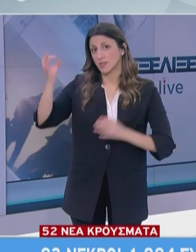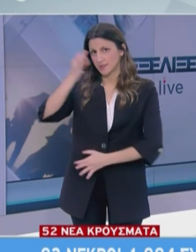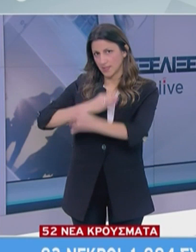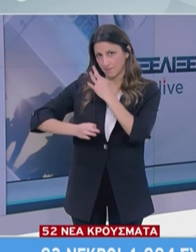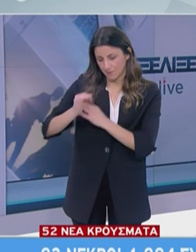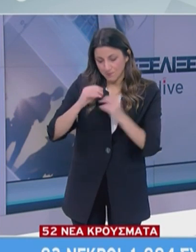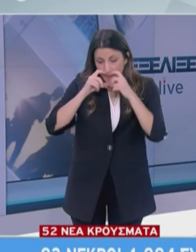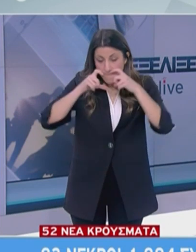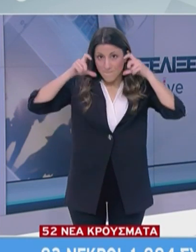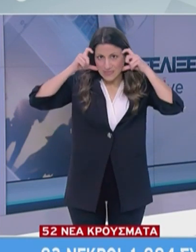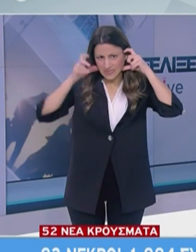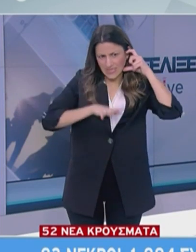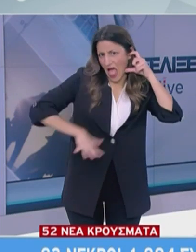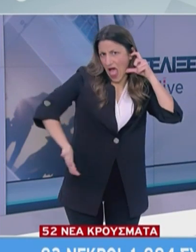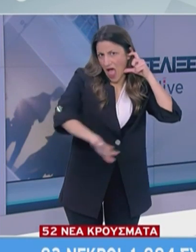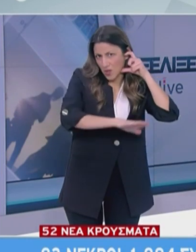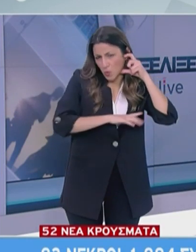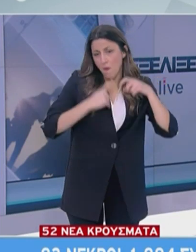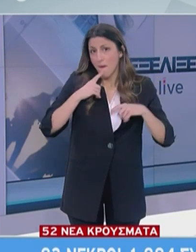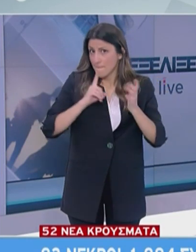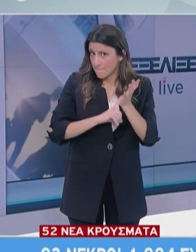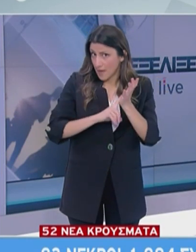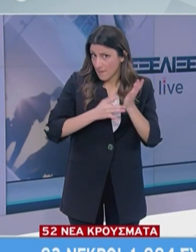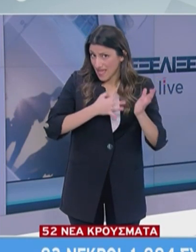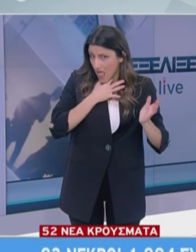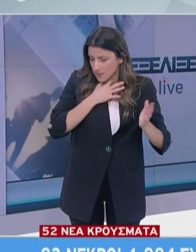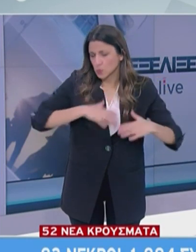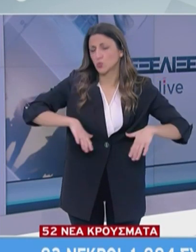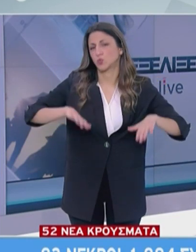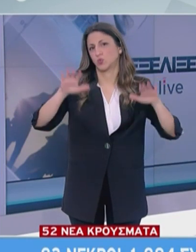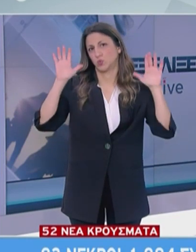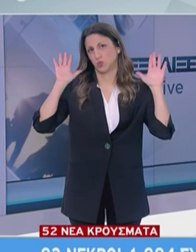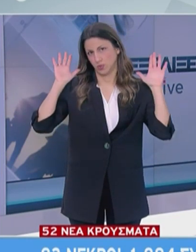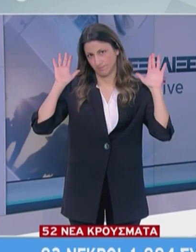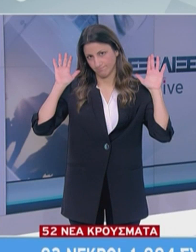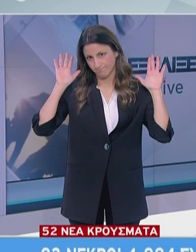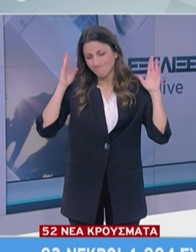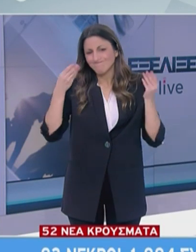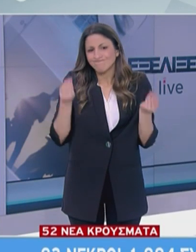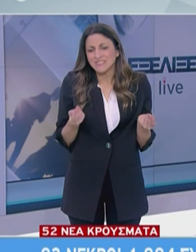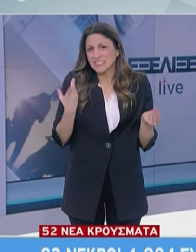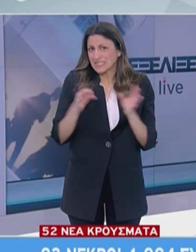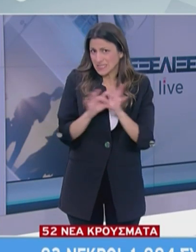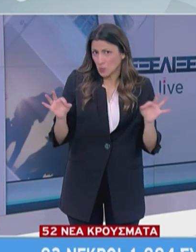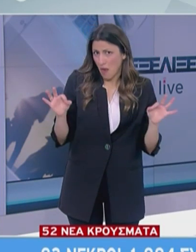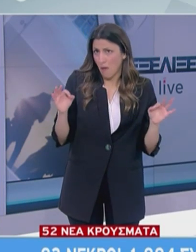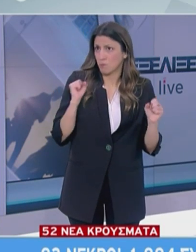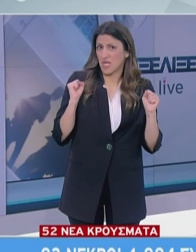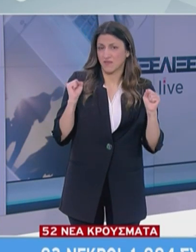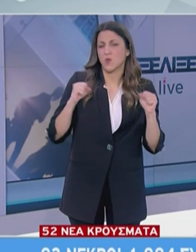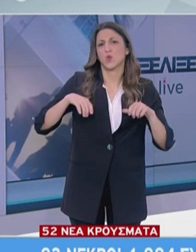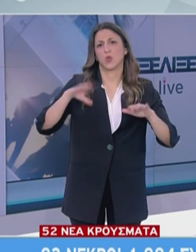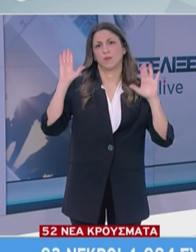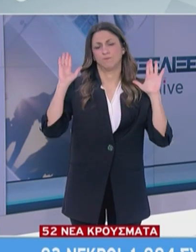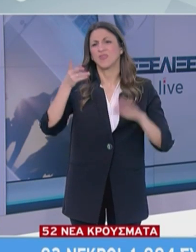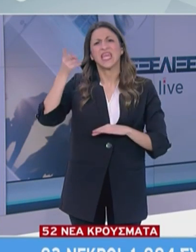πως χρήση μασκών από το γενικό κοινό δεν υποστηρίζεται από τα σημερινά επιστημονικά δεδομένα και φέρει αβεβαιότητες και σημαντικούς κινδύνους. Οι